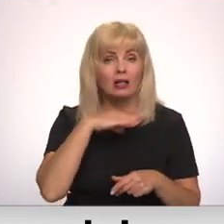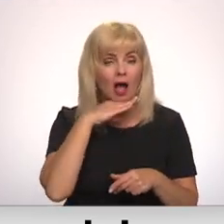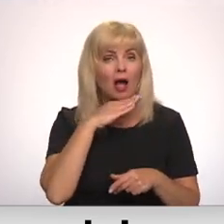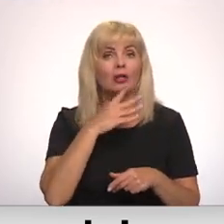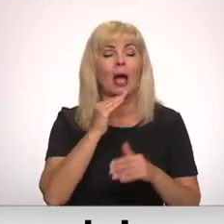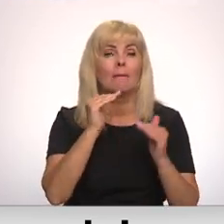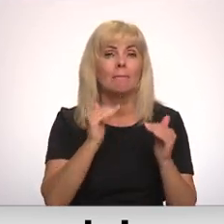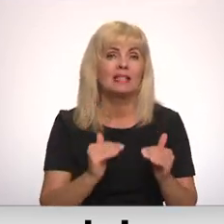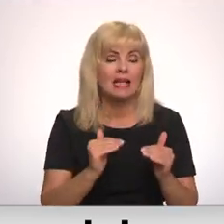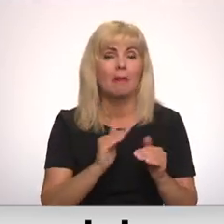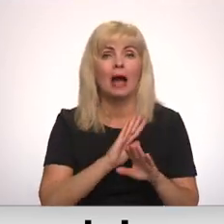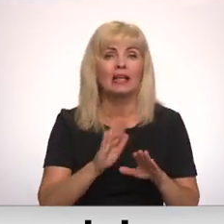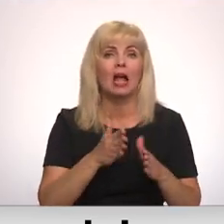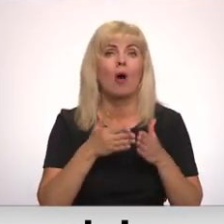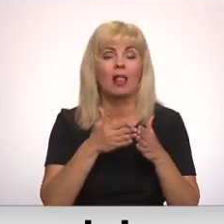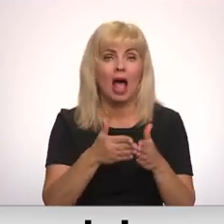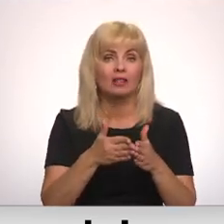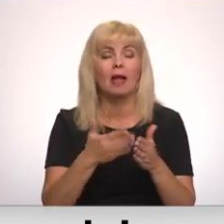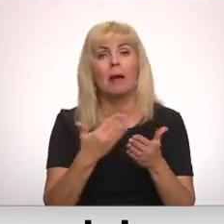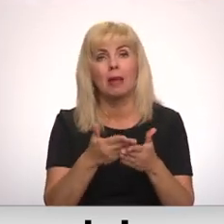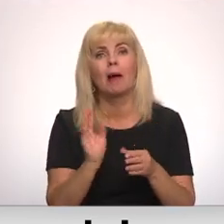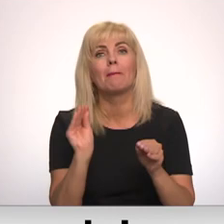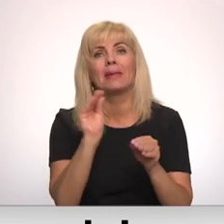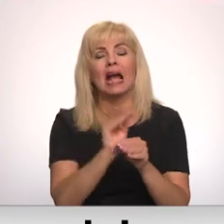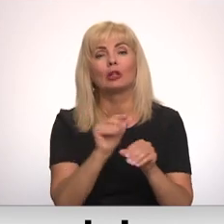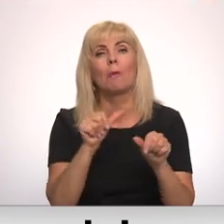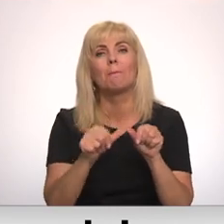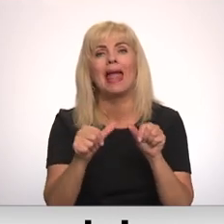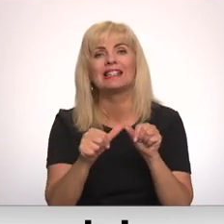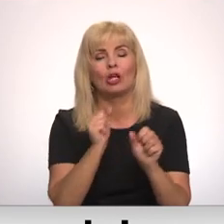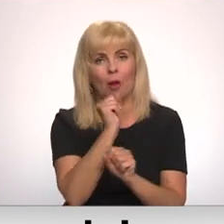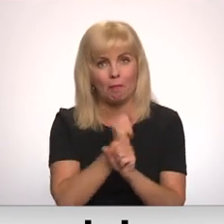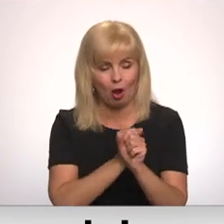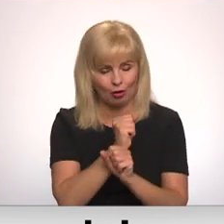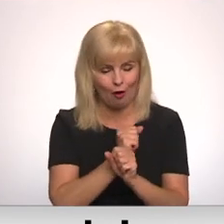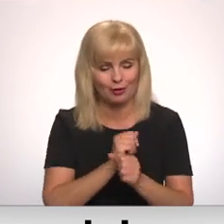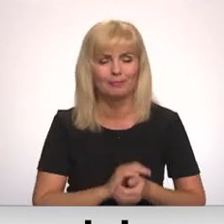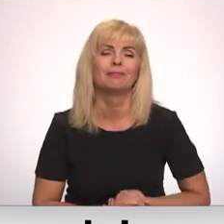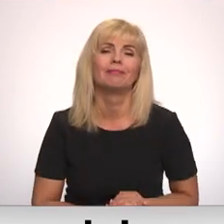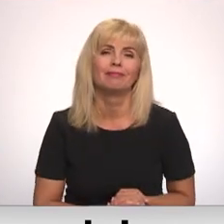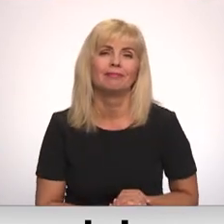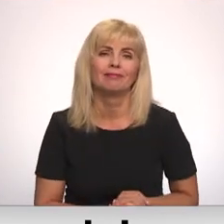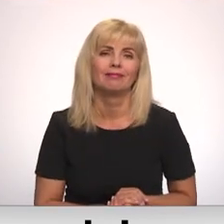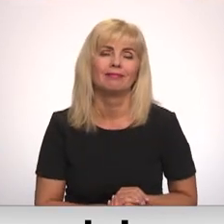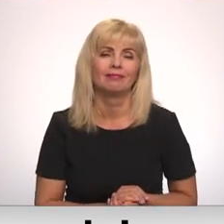esot zemākas nekā laivai ar benzīna motoru. Sandra Leitāne, Andris Pāns, Vidzemes televīzija.